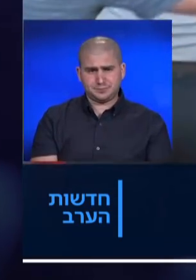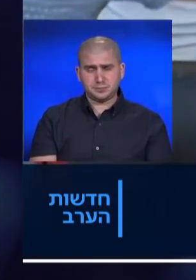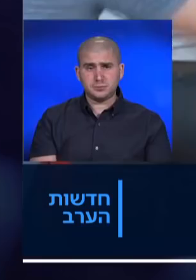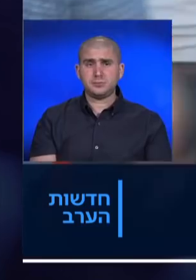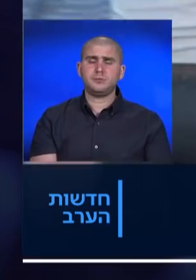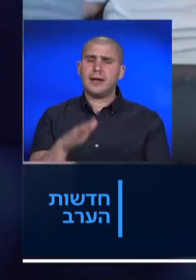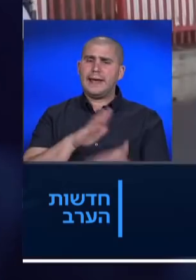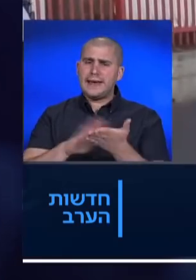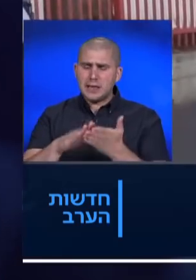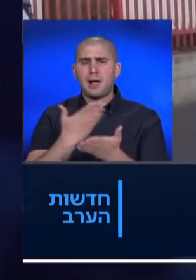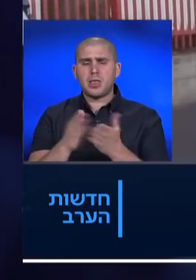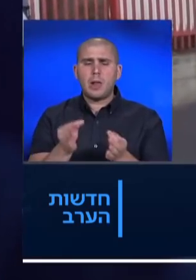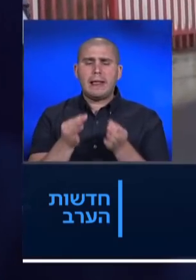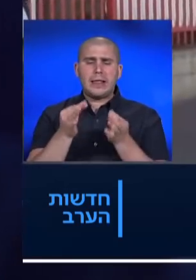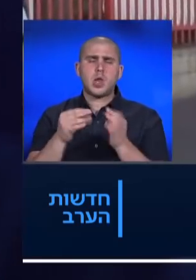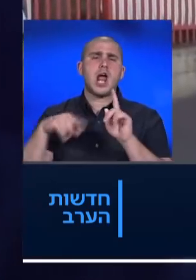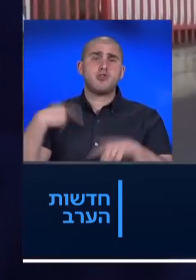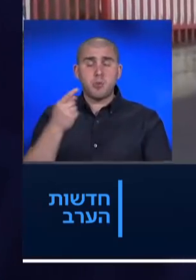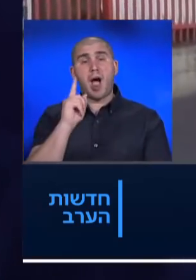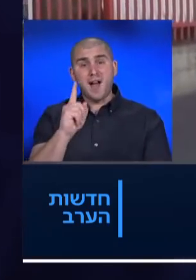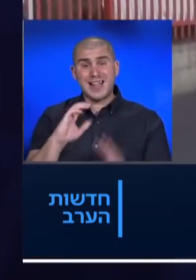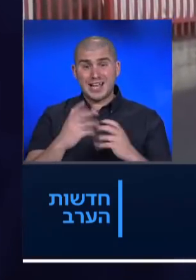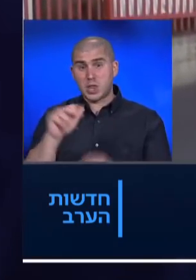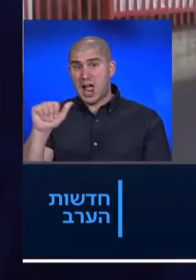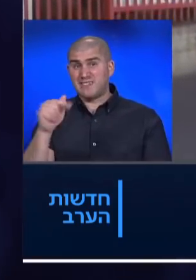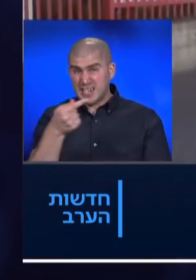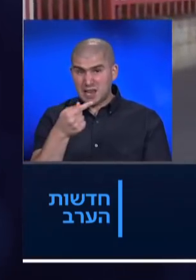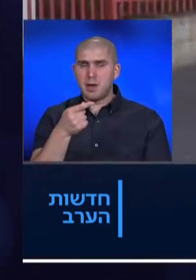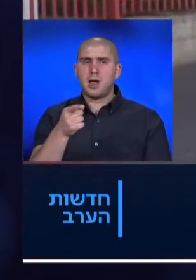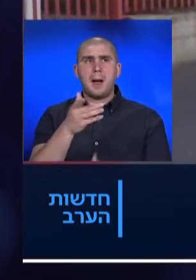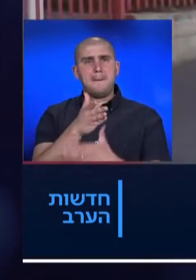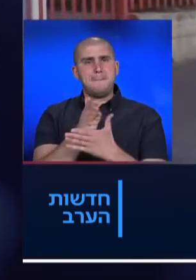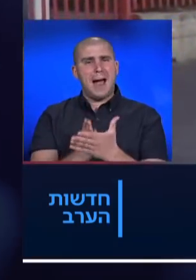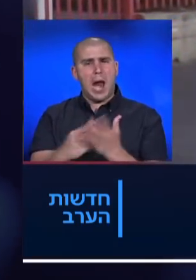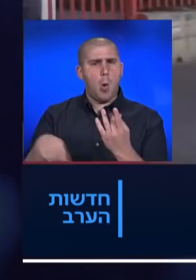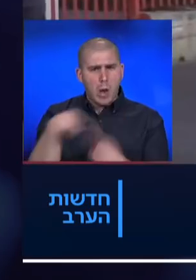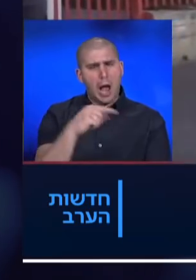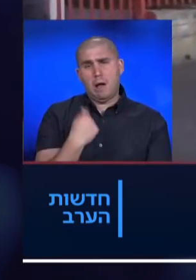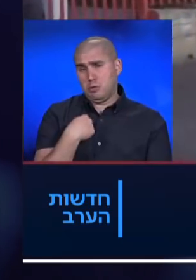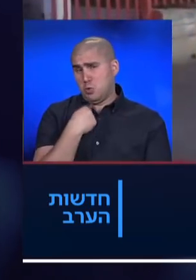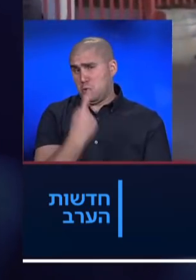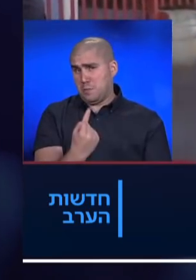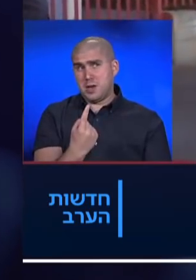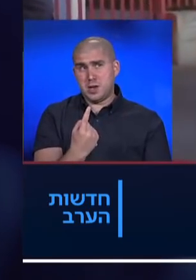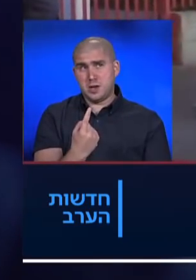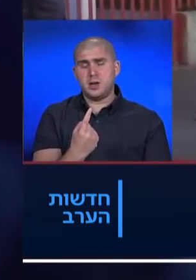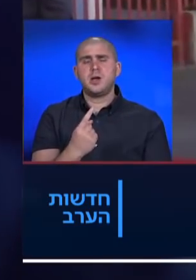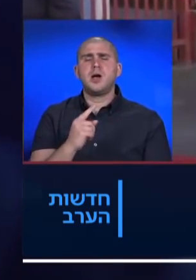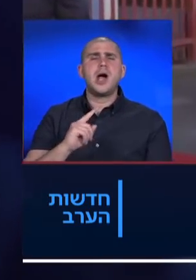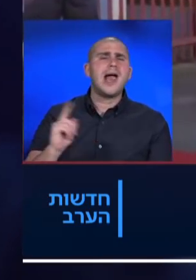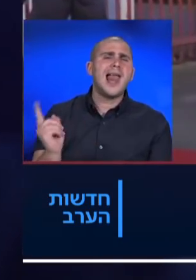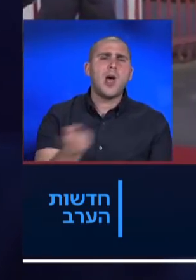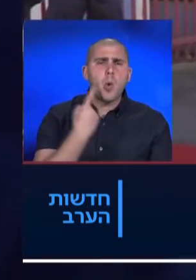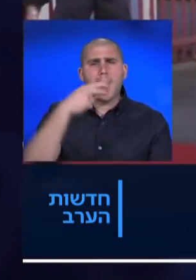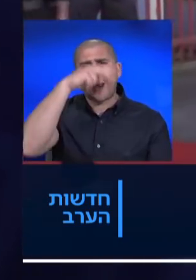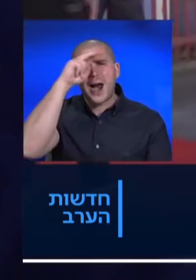לדחות בעוד שבוע, אבל כיתות א' ג' בחלוקה שלהם, ואני אומר את זה לכולם, להורים,